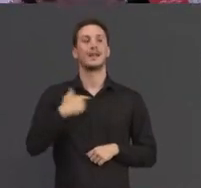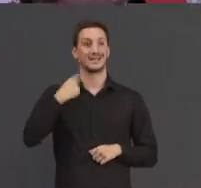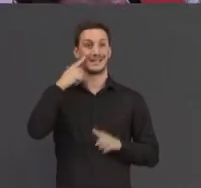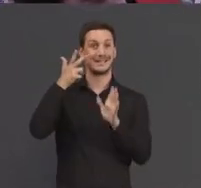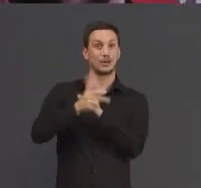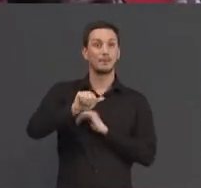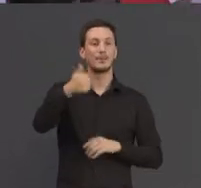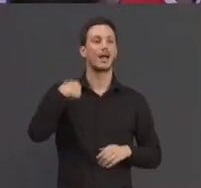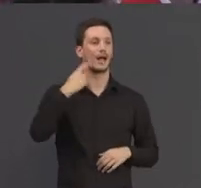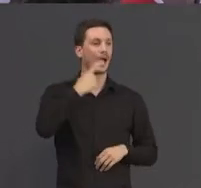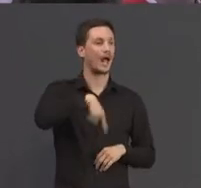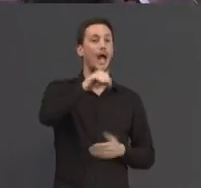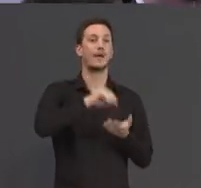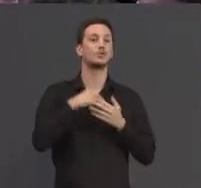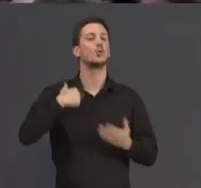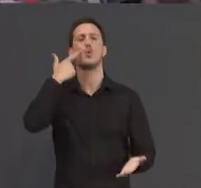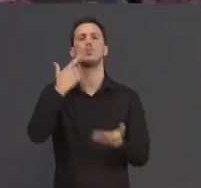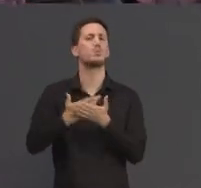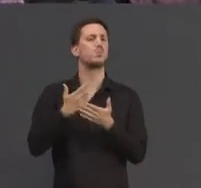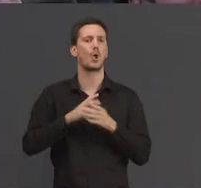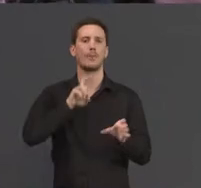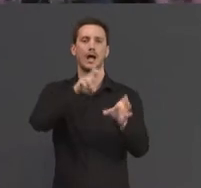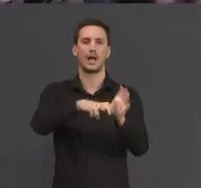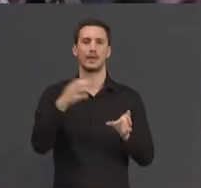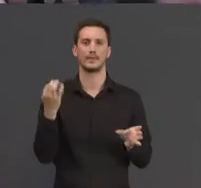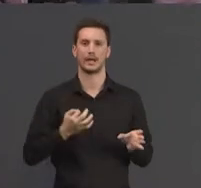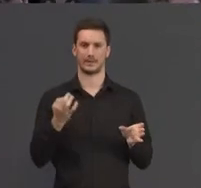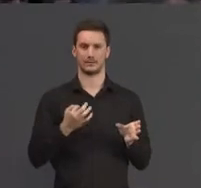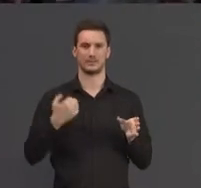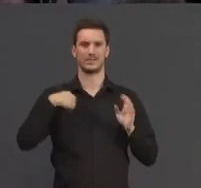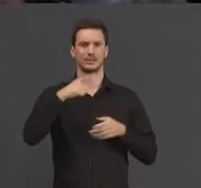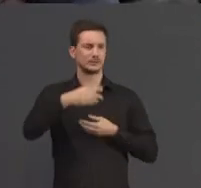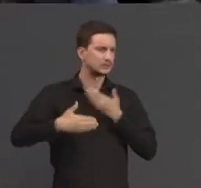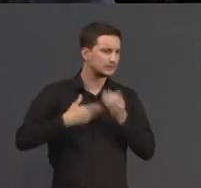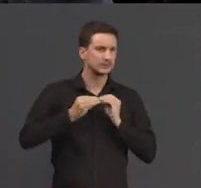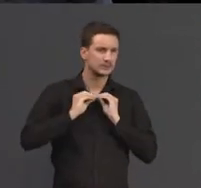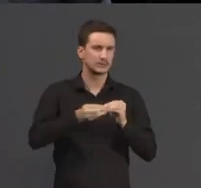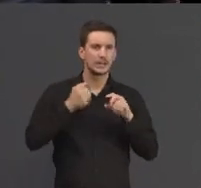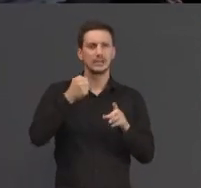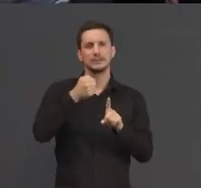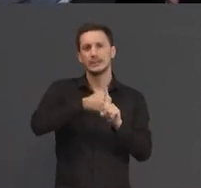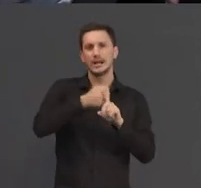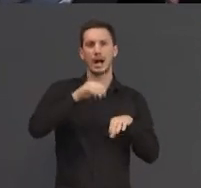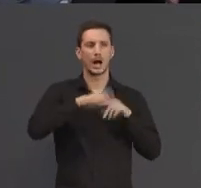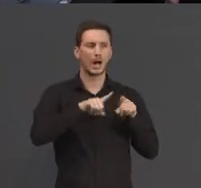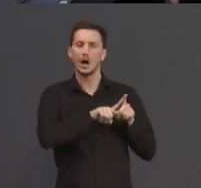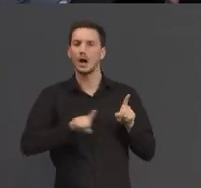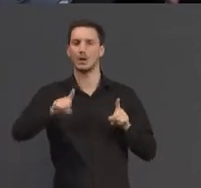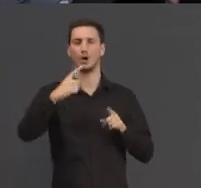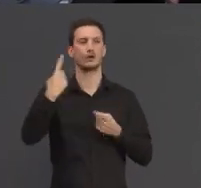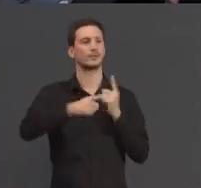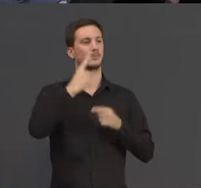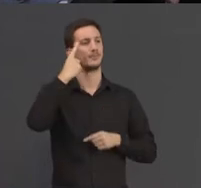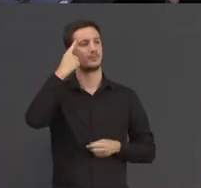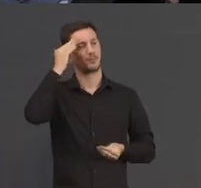que de vegades us haureu d'arriscar. Nedar contracorrent i seguir trajectòries diferents, allò que molts pensen